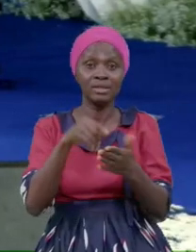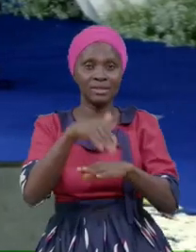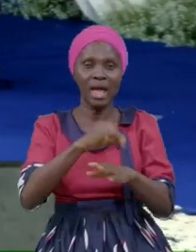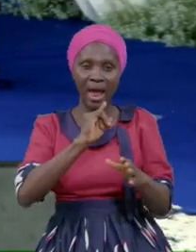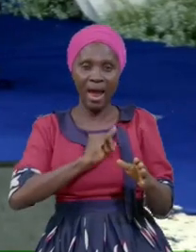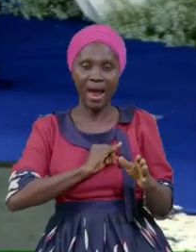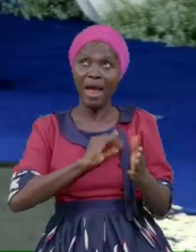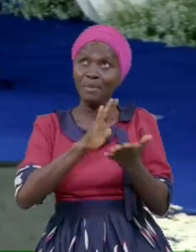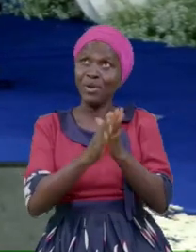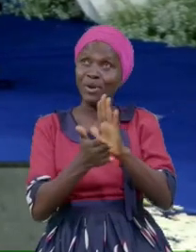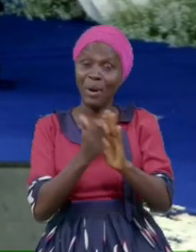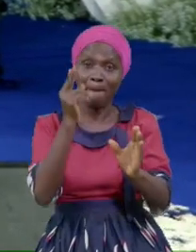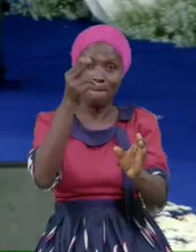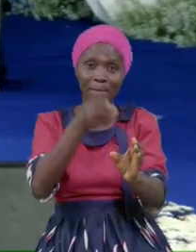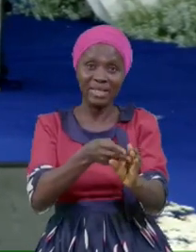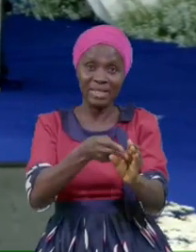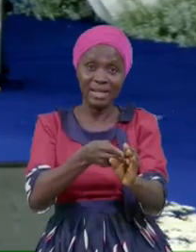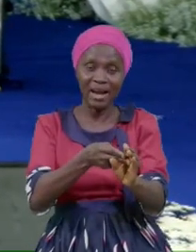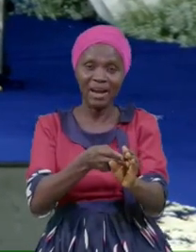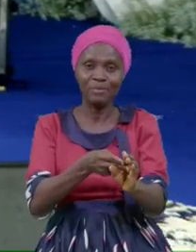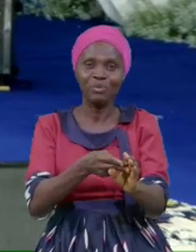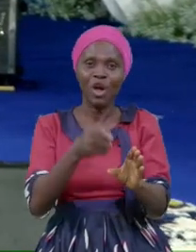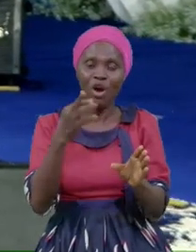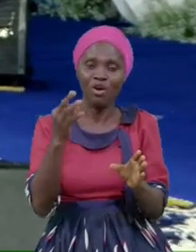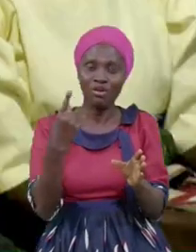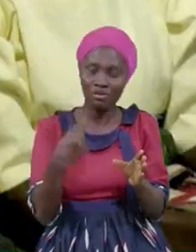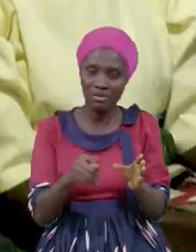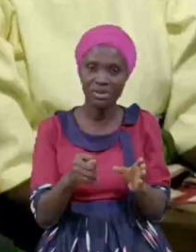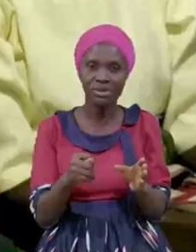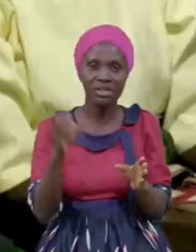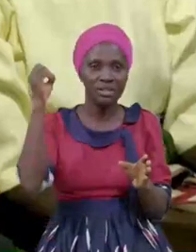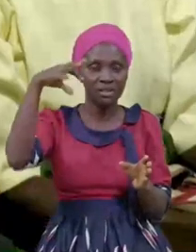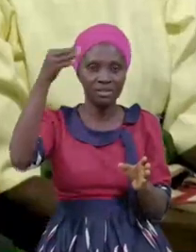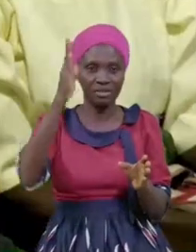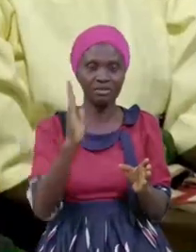deviens donc participant, privilégié de la grâce de Dieu.